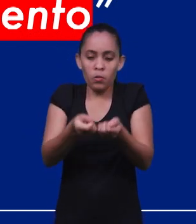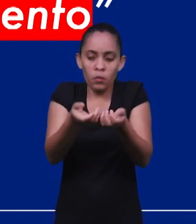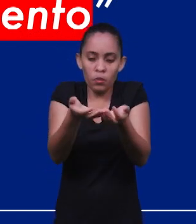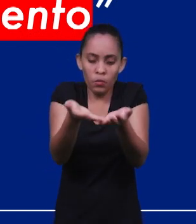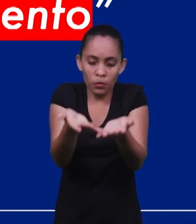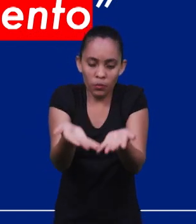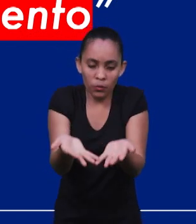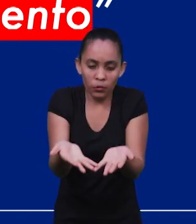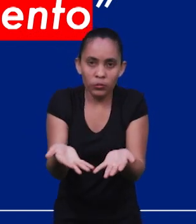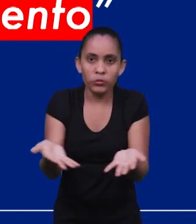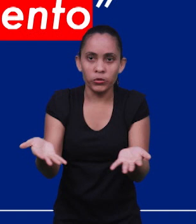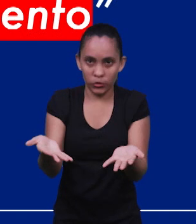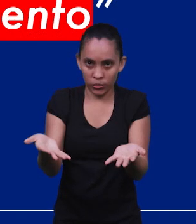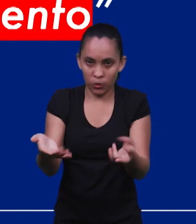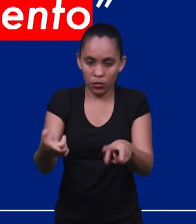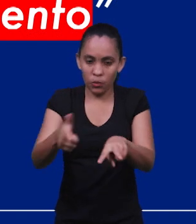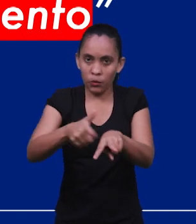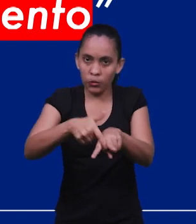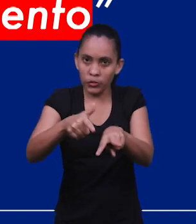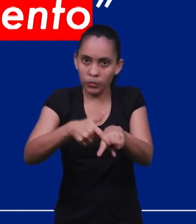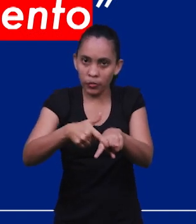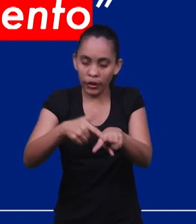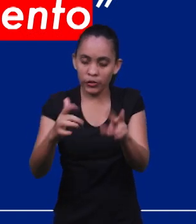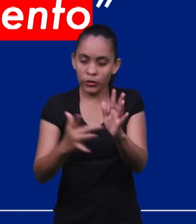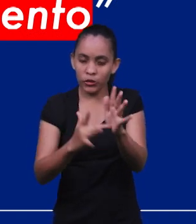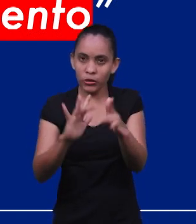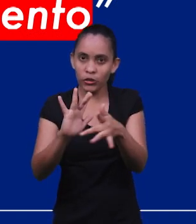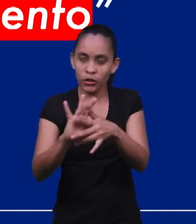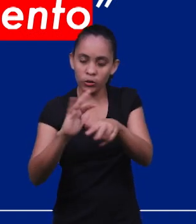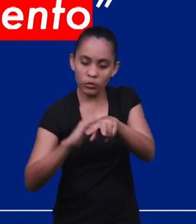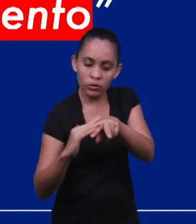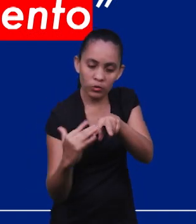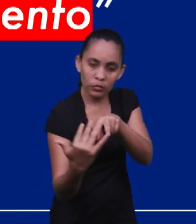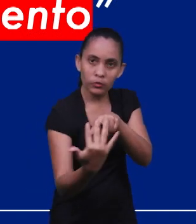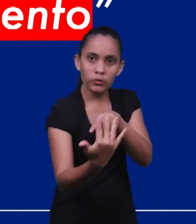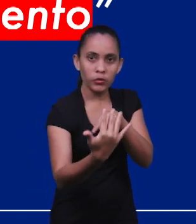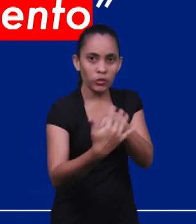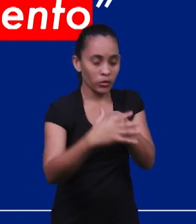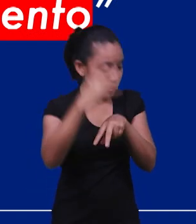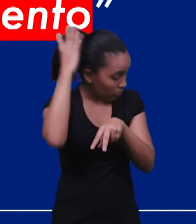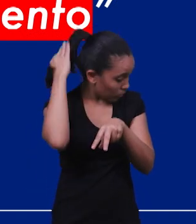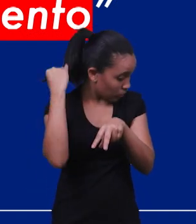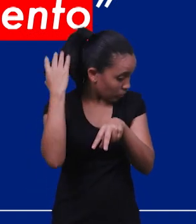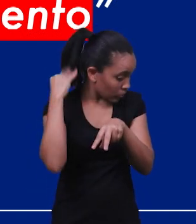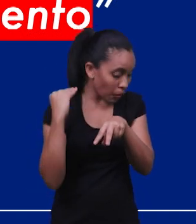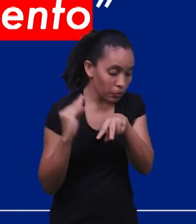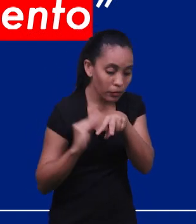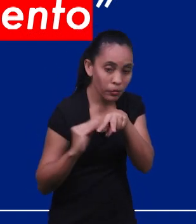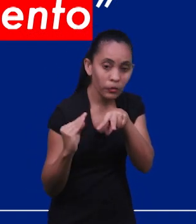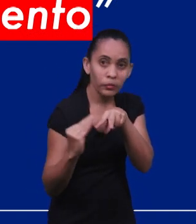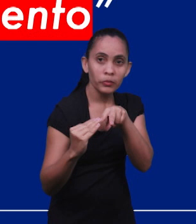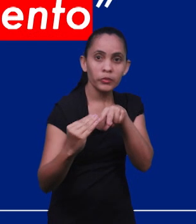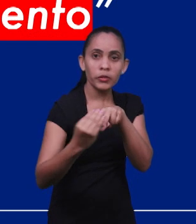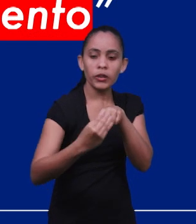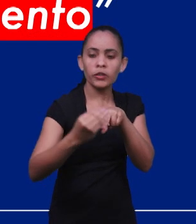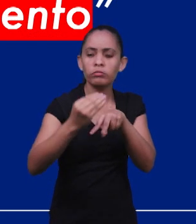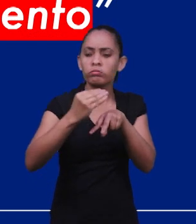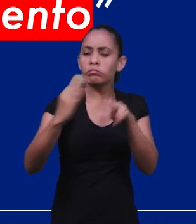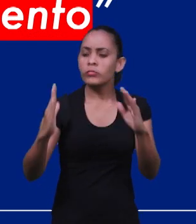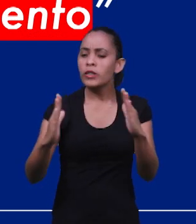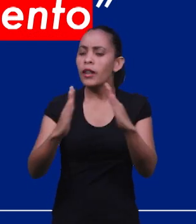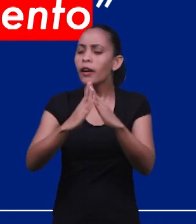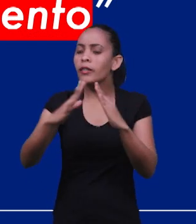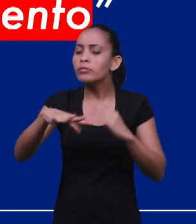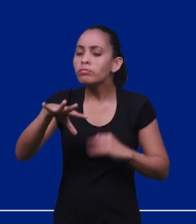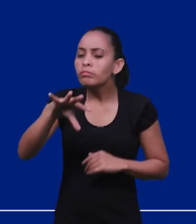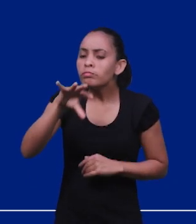de très haute valeur, il a oint les pieds de Jésus et l'a essuyé avec ses chevaux. Et la maison